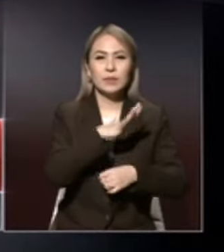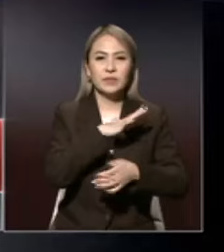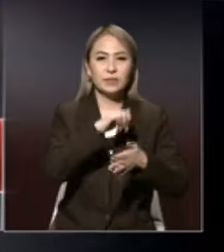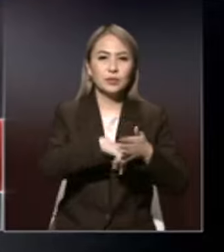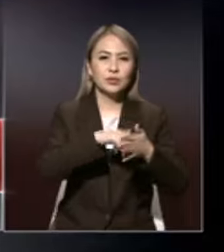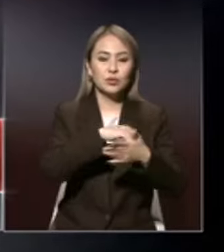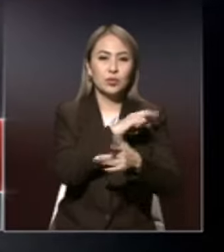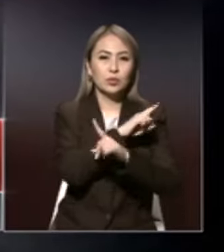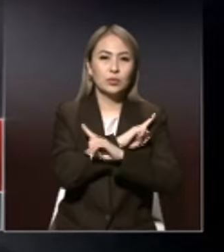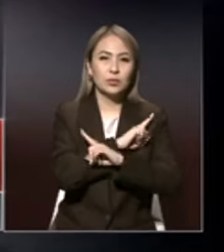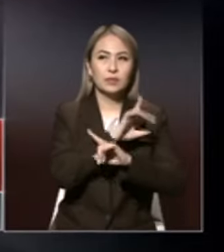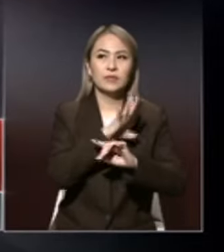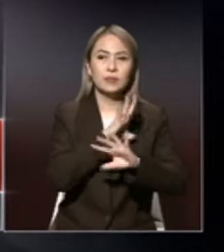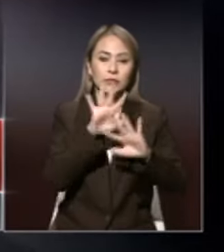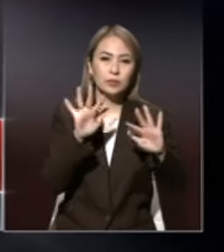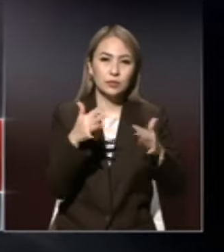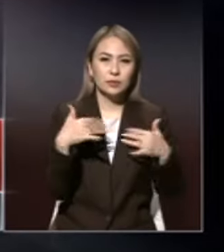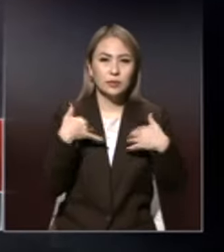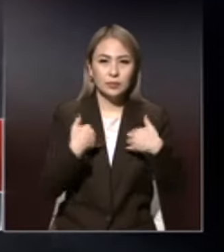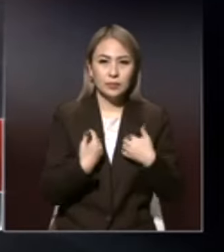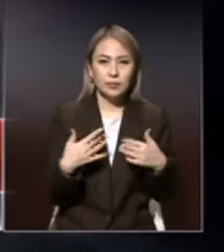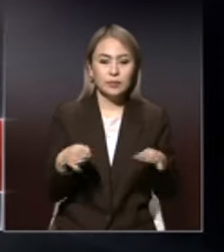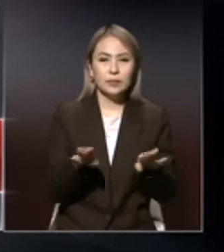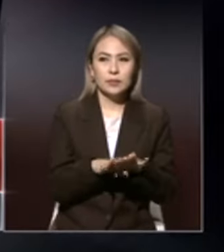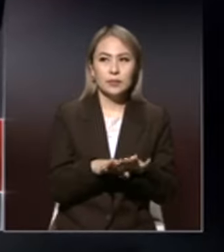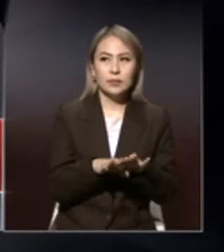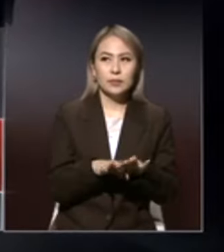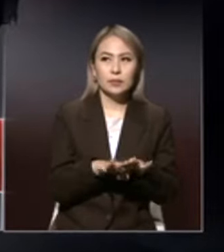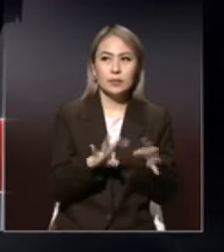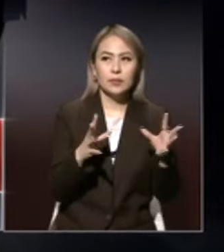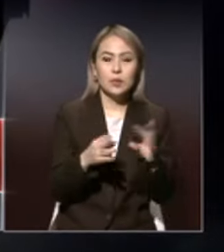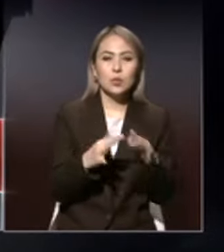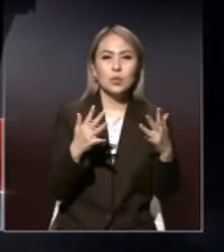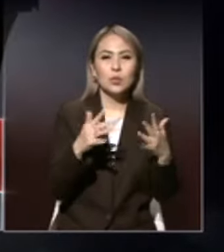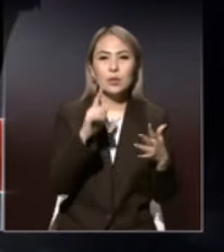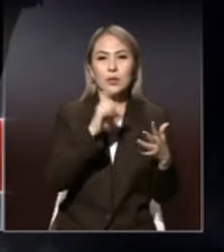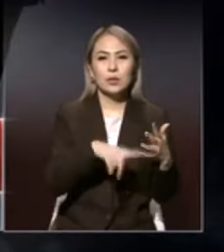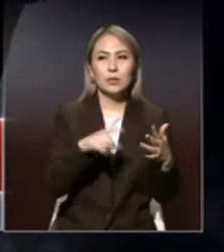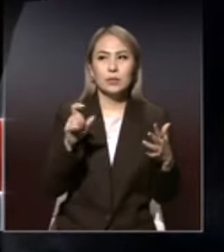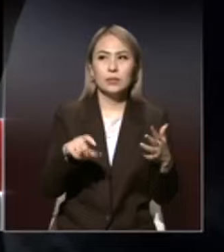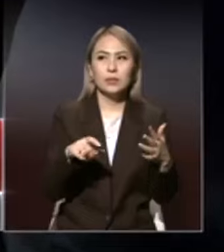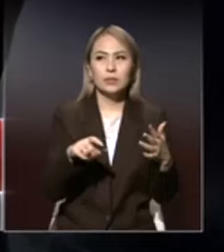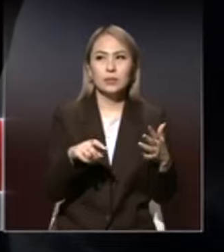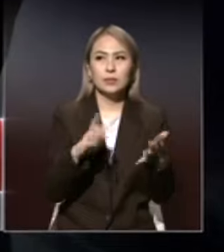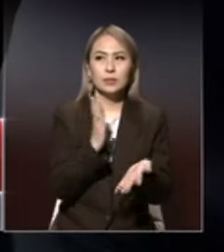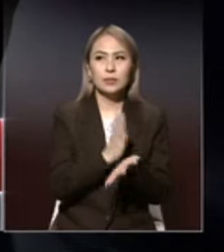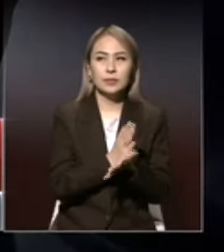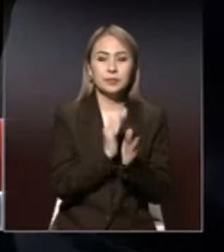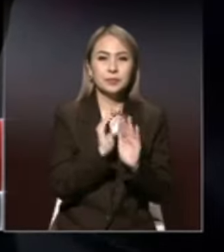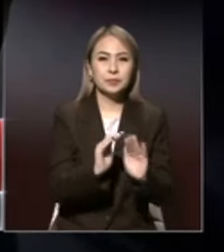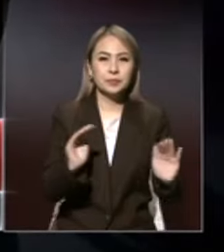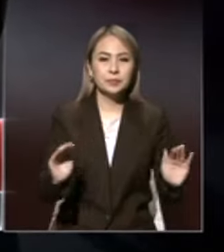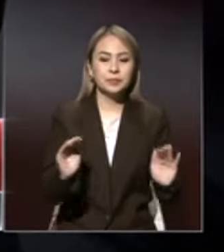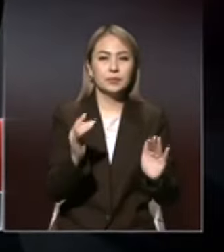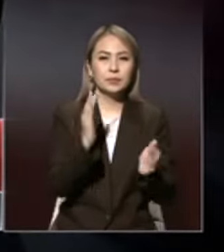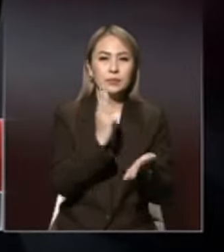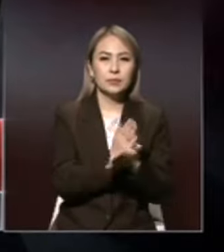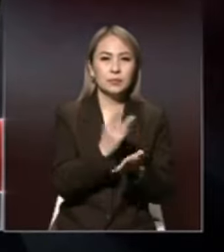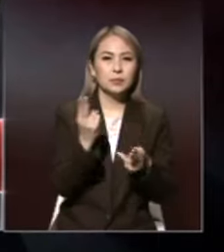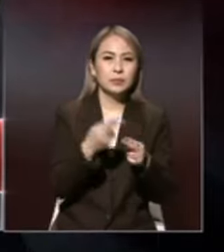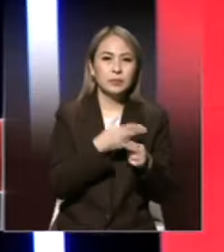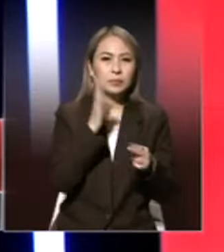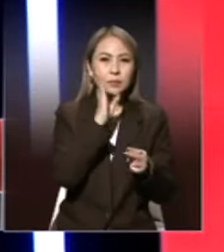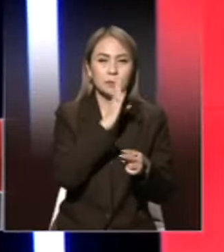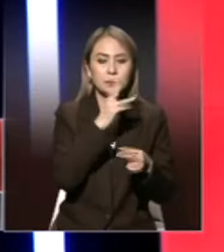өте қайғылы жағдай. Бейбіт күннің ойлап көріңіздерші, оның арасында қаншама азаматтарымыз, балаларымыз, бүлдіршіндеріміз анасыз қалып